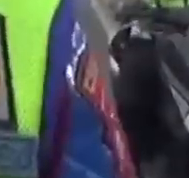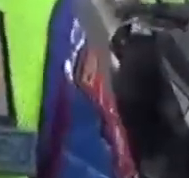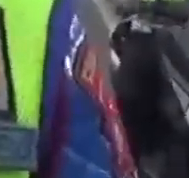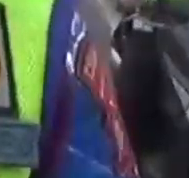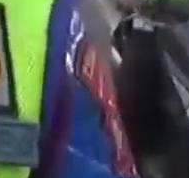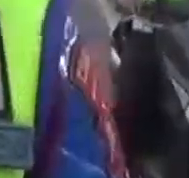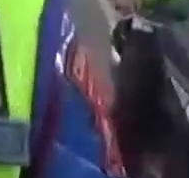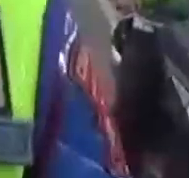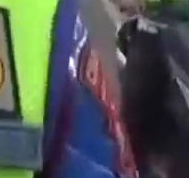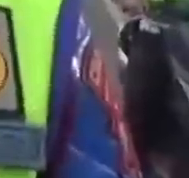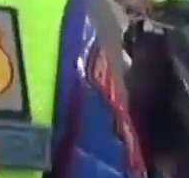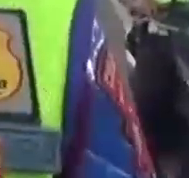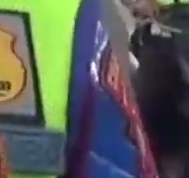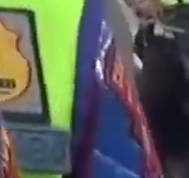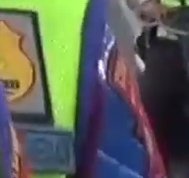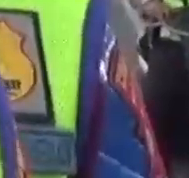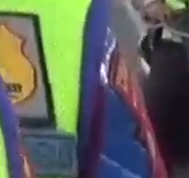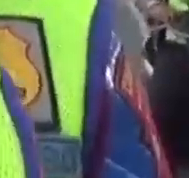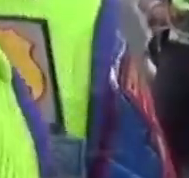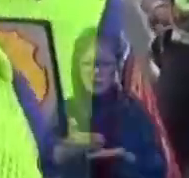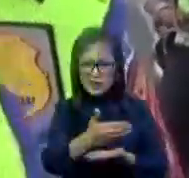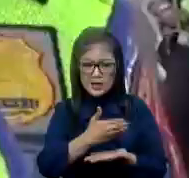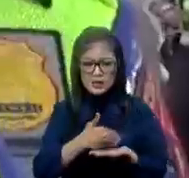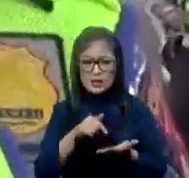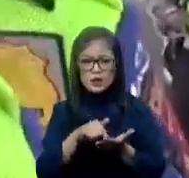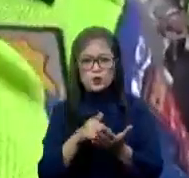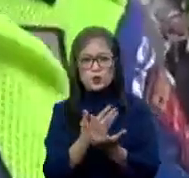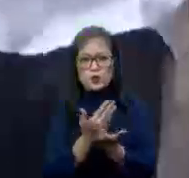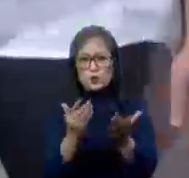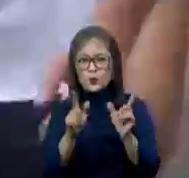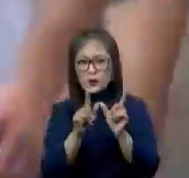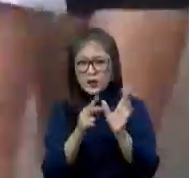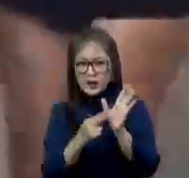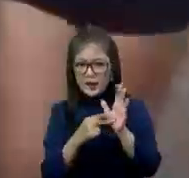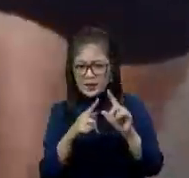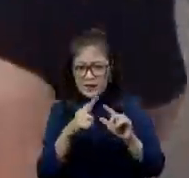tetap data warga masyarakat